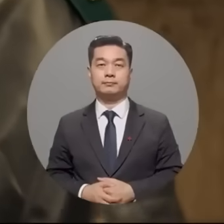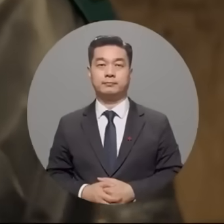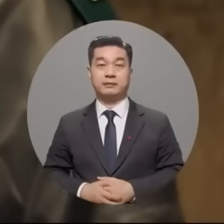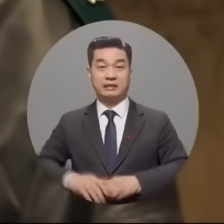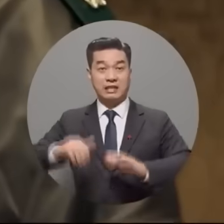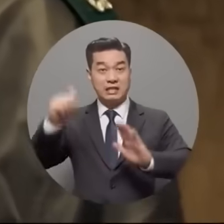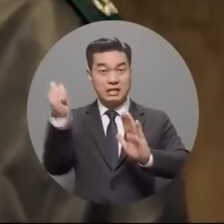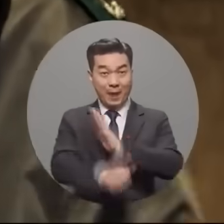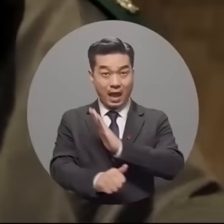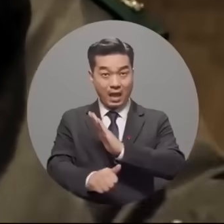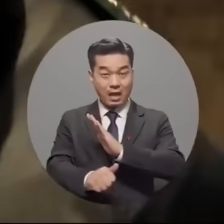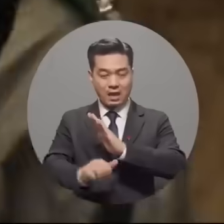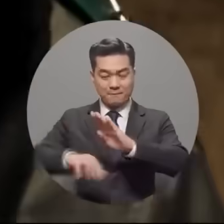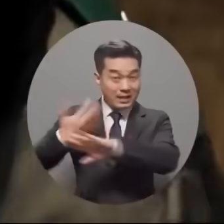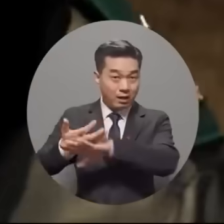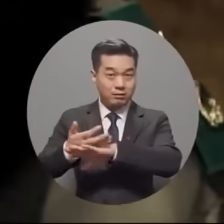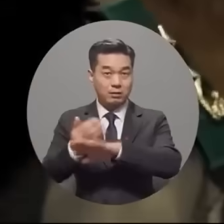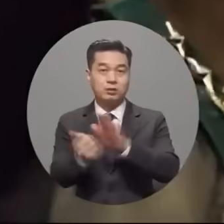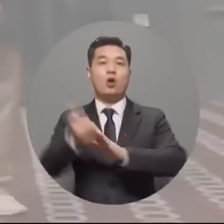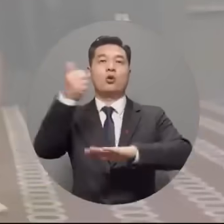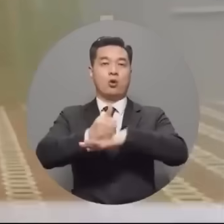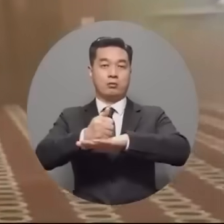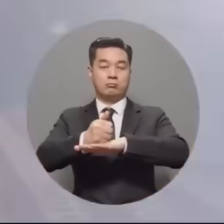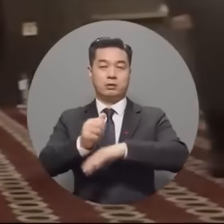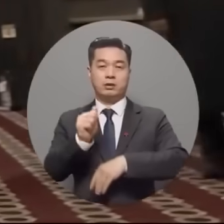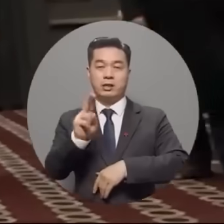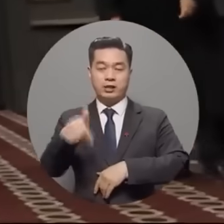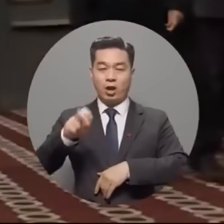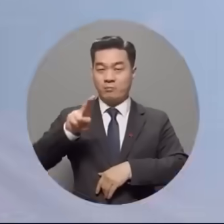실패하면 반역, 성공하면 혁명 아닙니까?